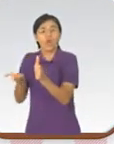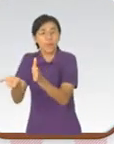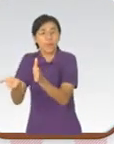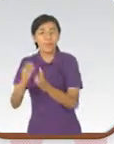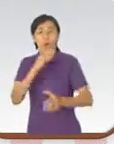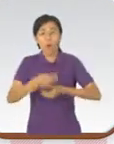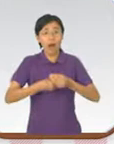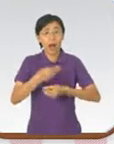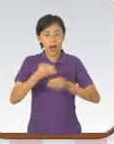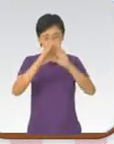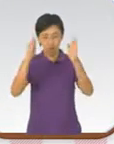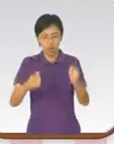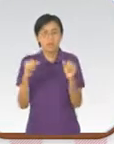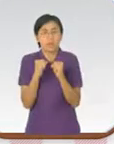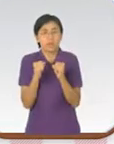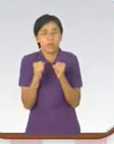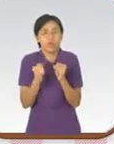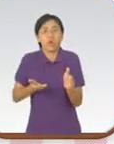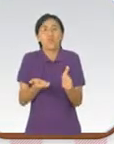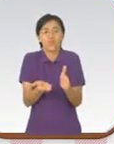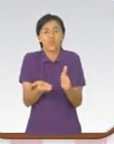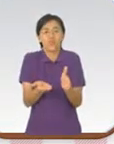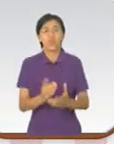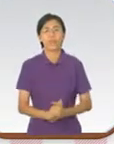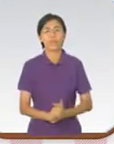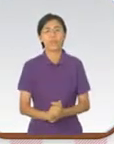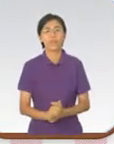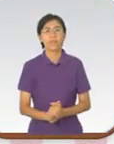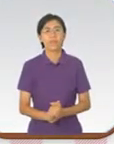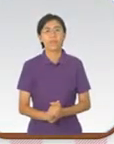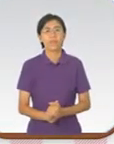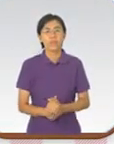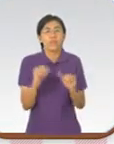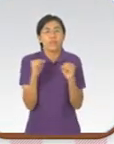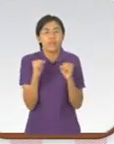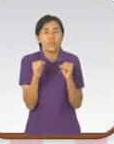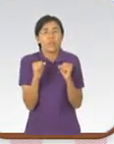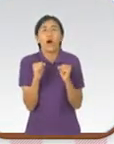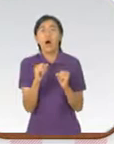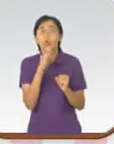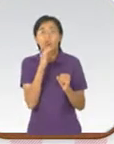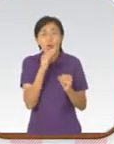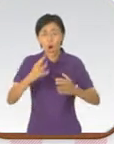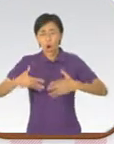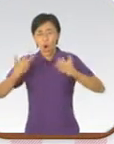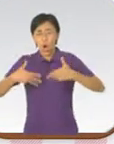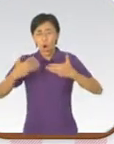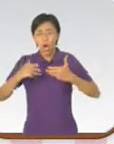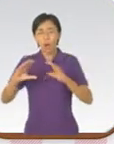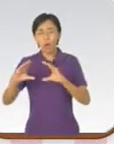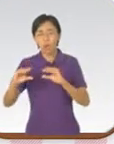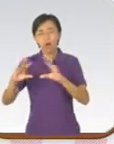ขายจะอะไรก็ต้องอยู่ในตู้โชว์ที่เป็นตู้เย็นค่ะ ครับผม เพราะว่าเขาจะอ่อนตัวค่อนข้างง่าย